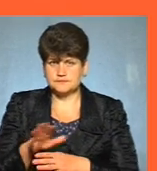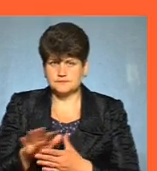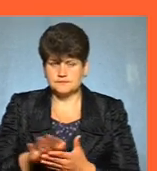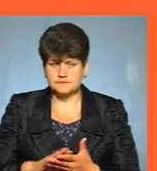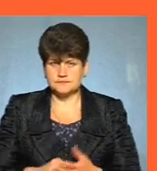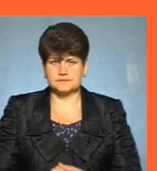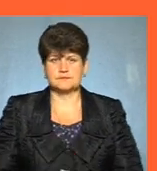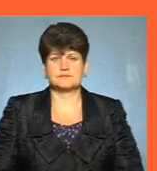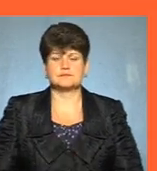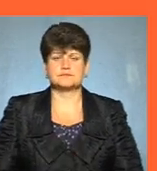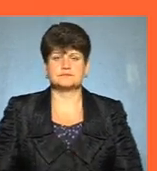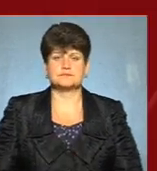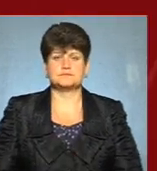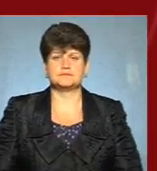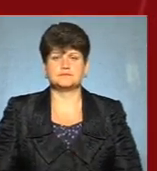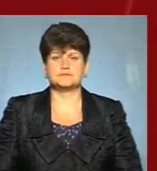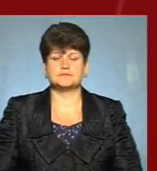заходам.